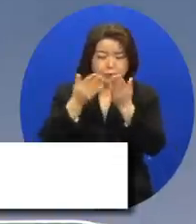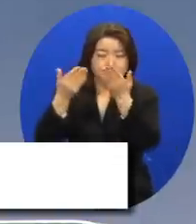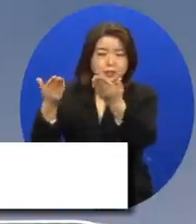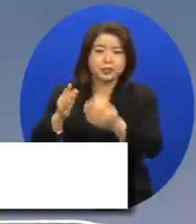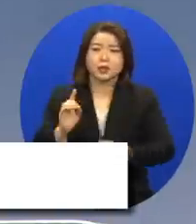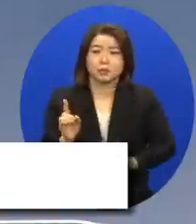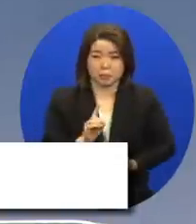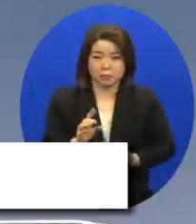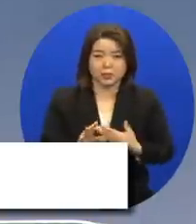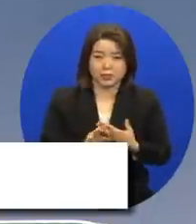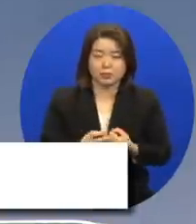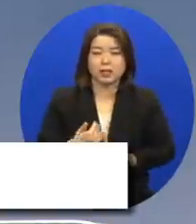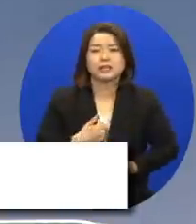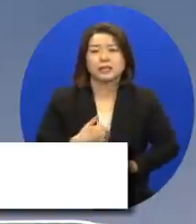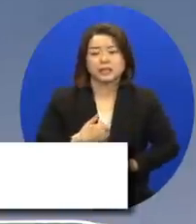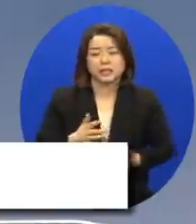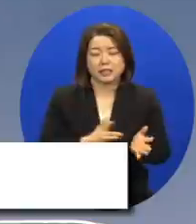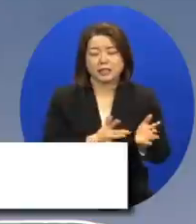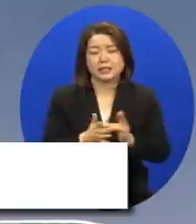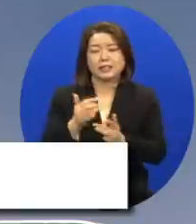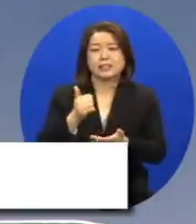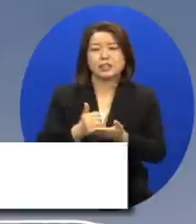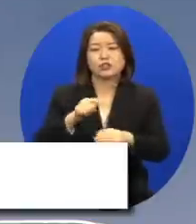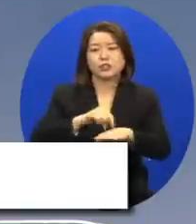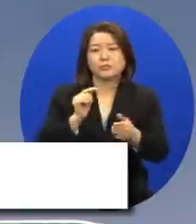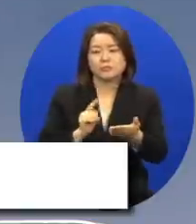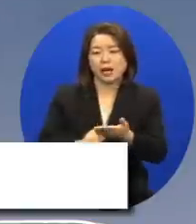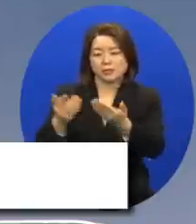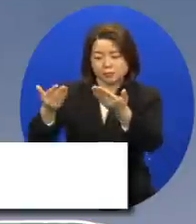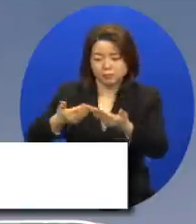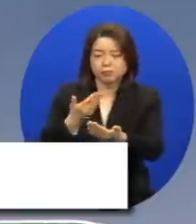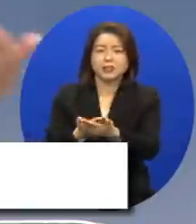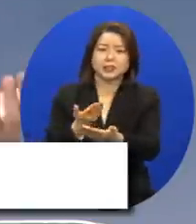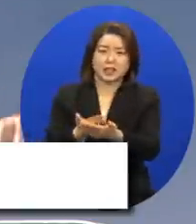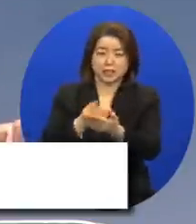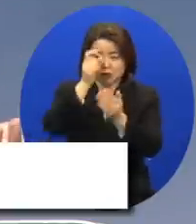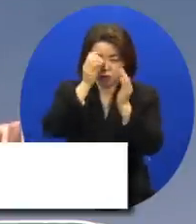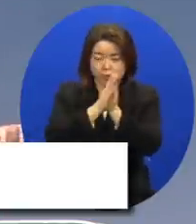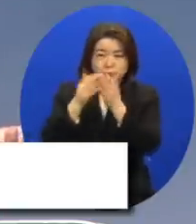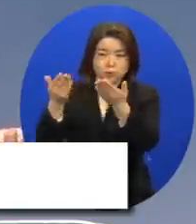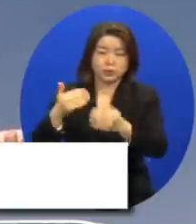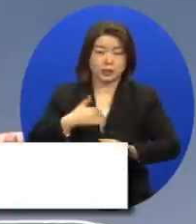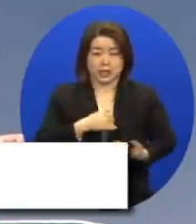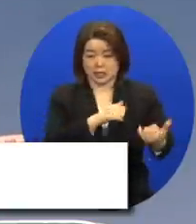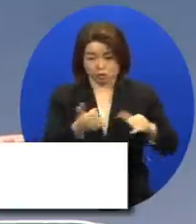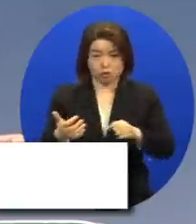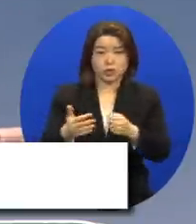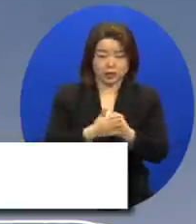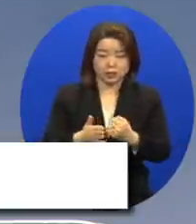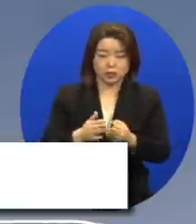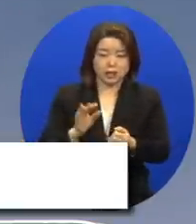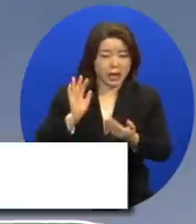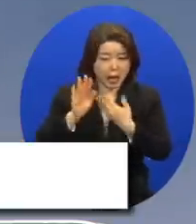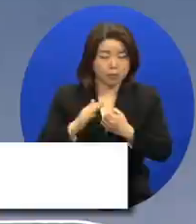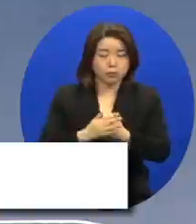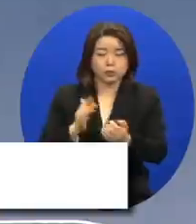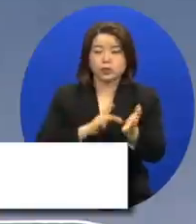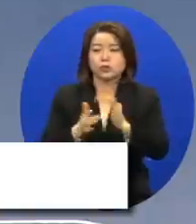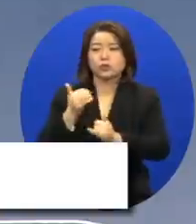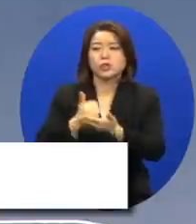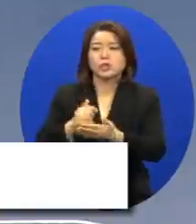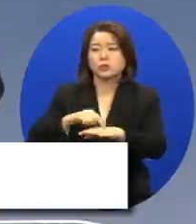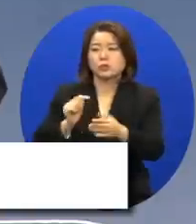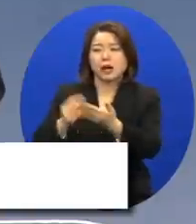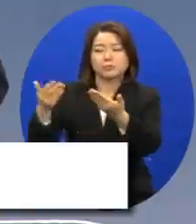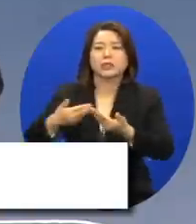제게 예수님의 마음을 달라고 했습니다 저는 죽었으니까 그리고는